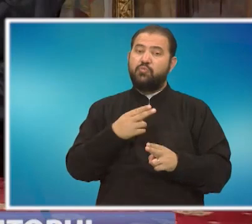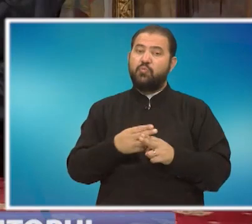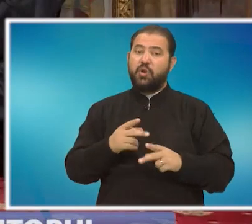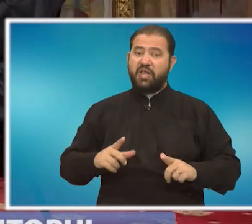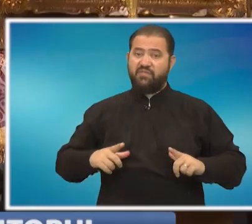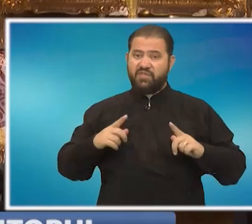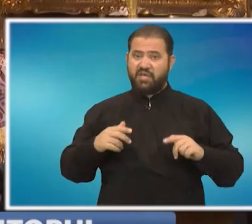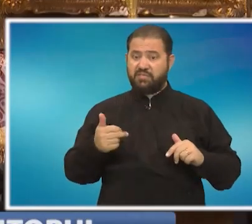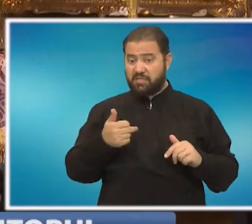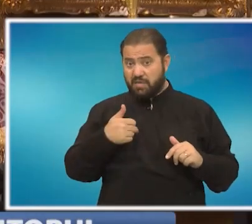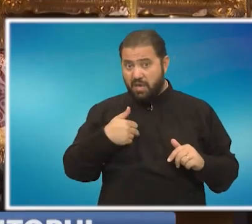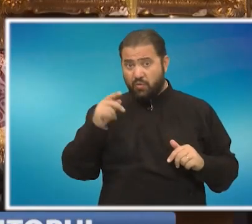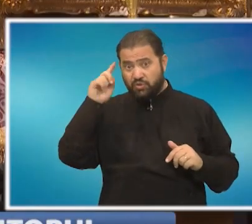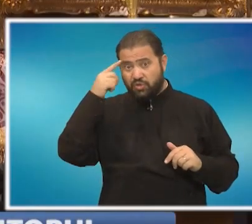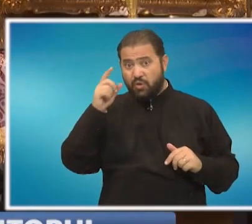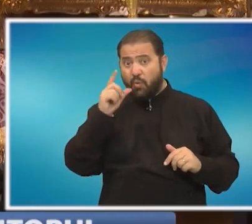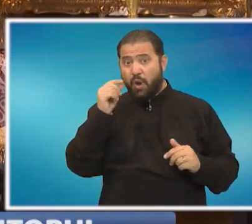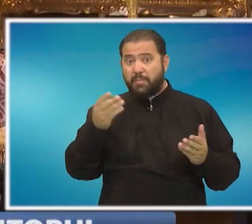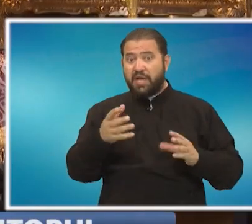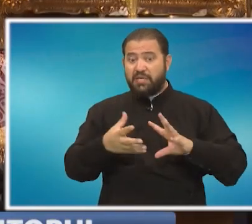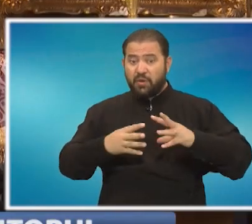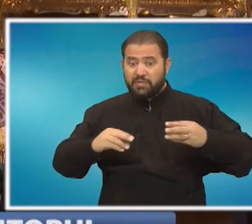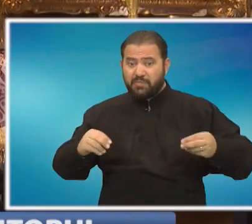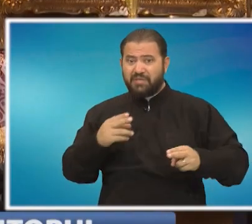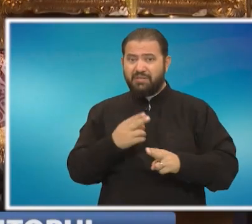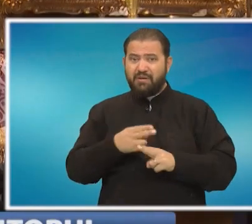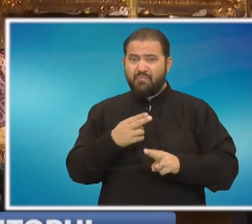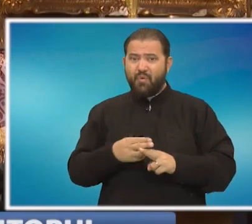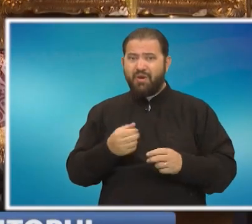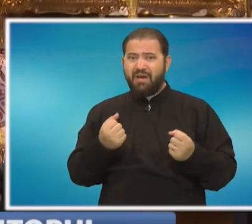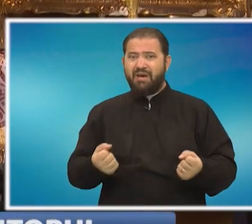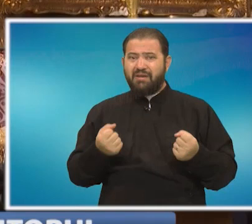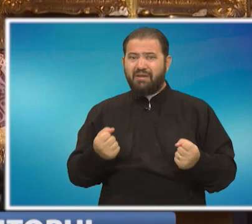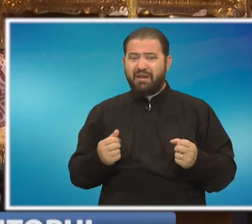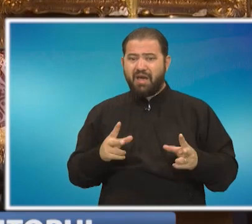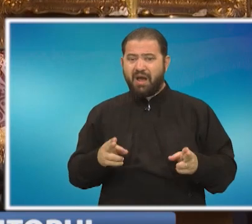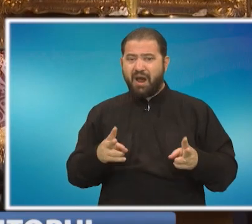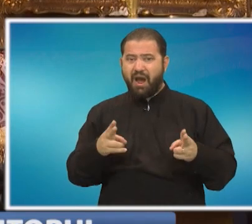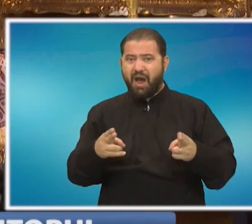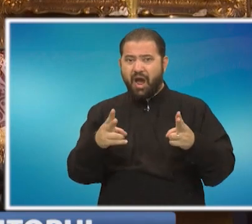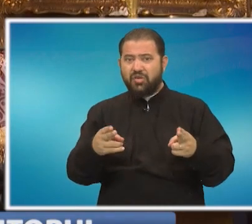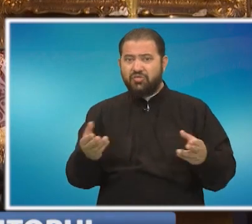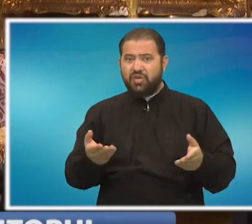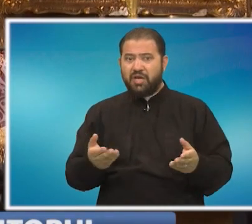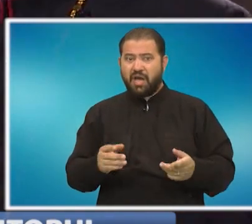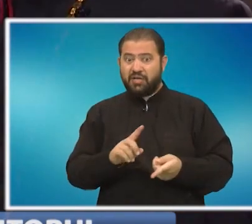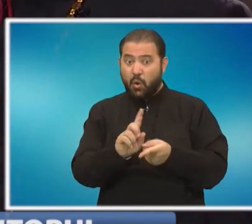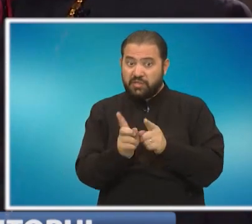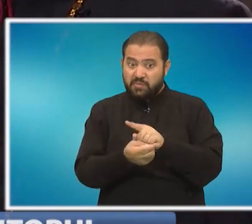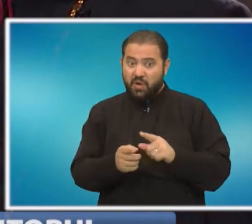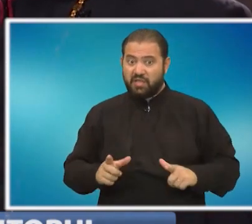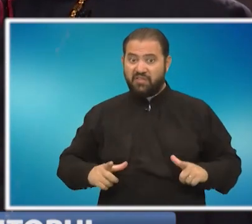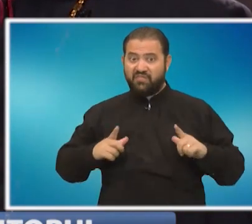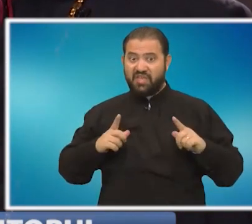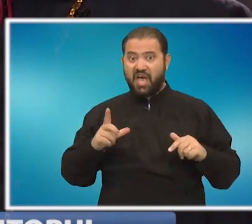chiar și cu bolile. Au fost persoane care s-au vindecat de boli incurabile după ce și-au restartat viața. Pur